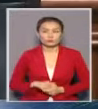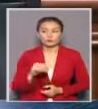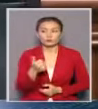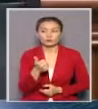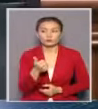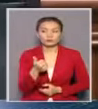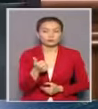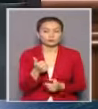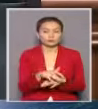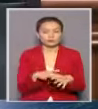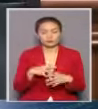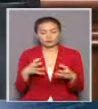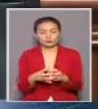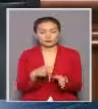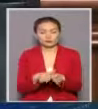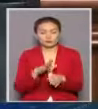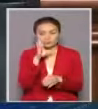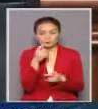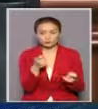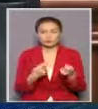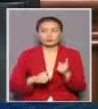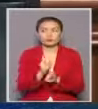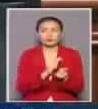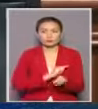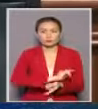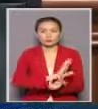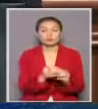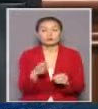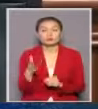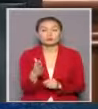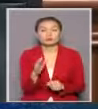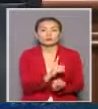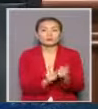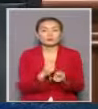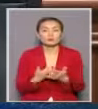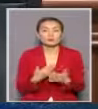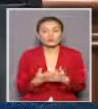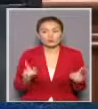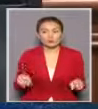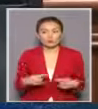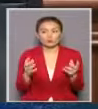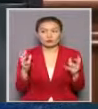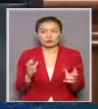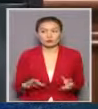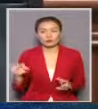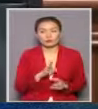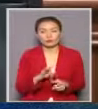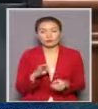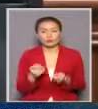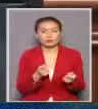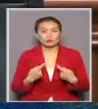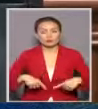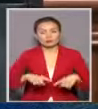Во-первых, усиление Ассамблеи в осуществлении политических реформ. Будут внесены изменения в формирование законодательной ветви